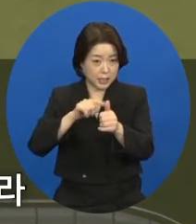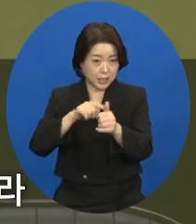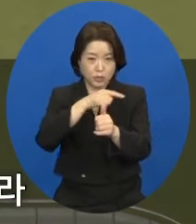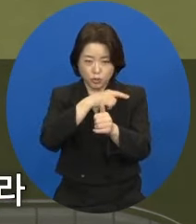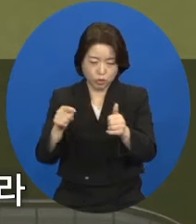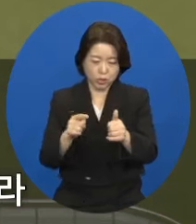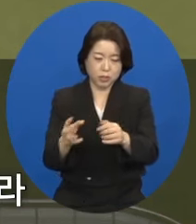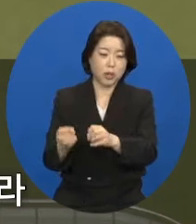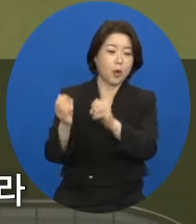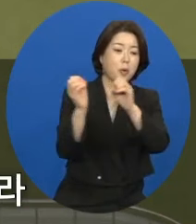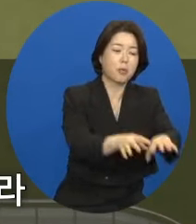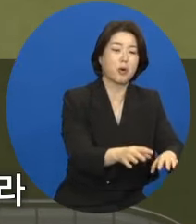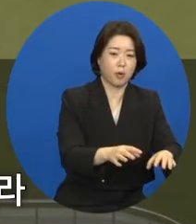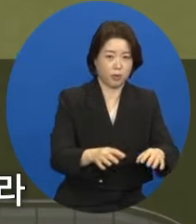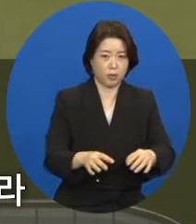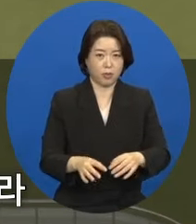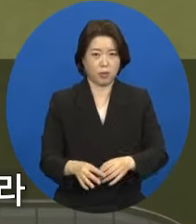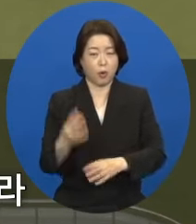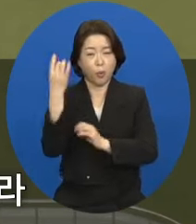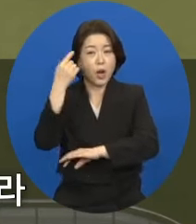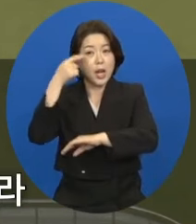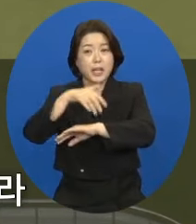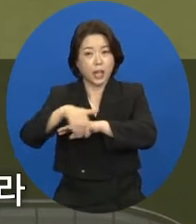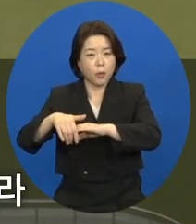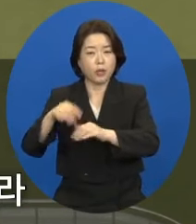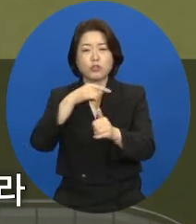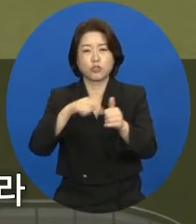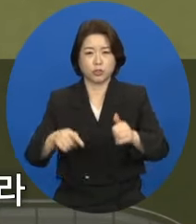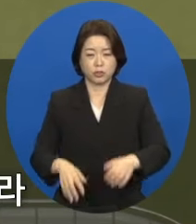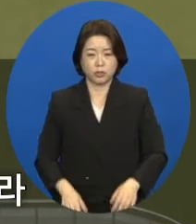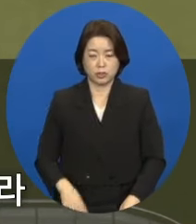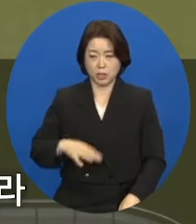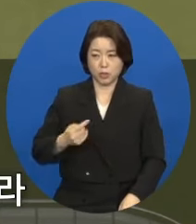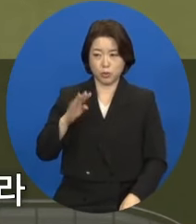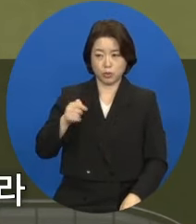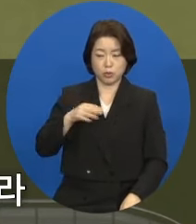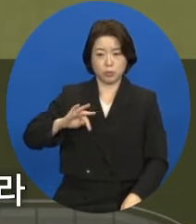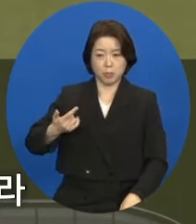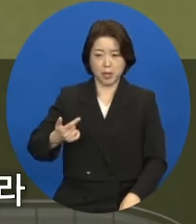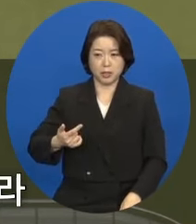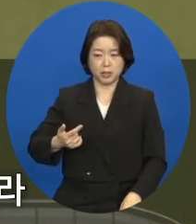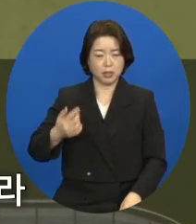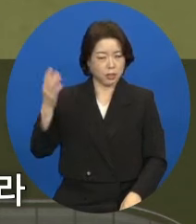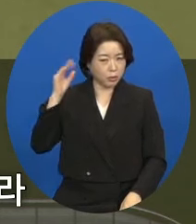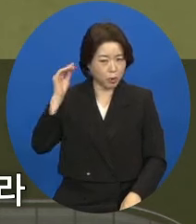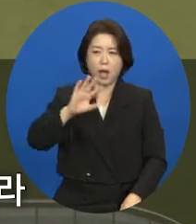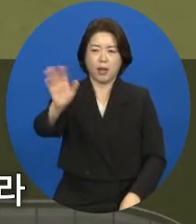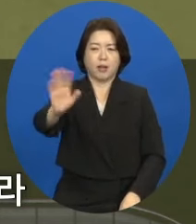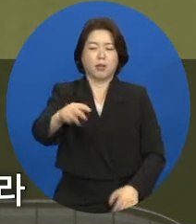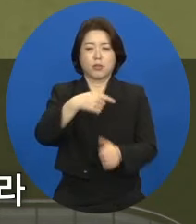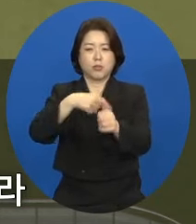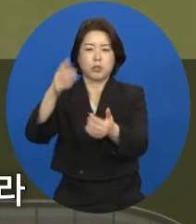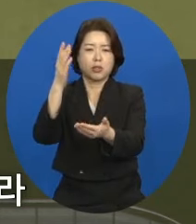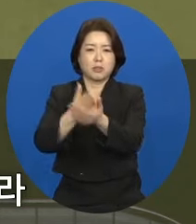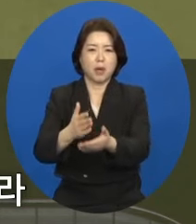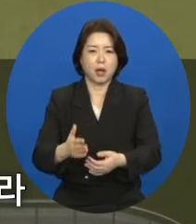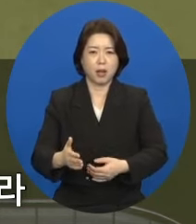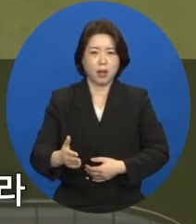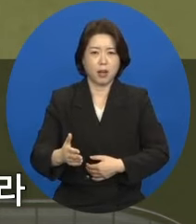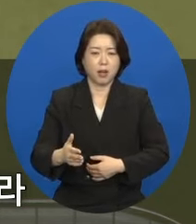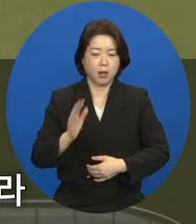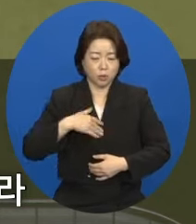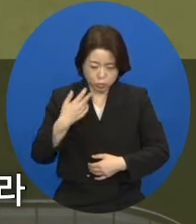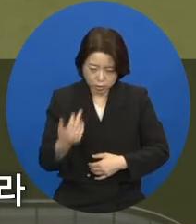거였다고. 근데 루벤이 장자죠. 그 얘기를 딱 듣고 아니야, 죽이면 안 되지. 어떻게 죽일 수가